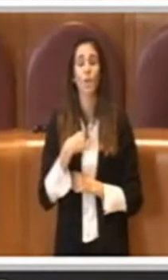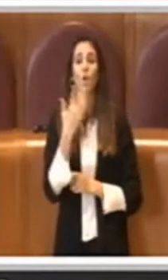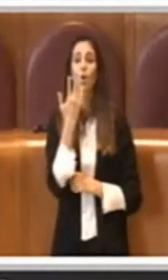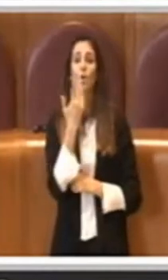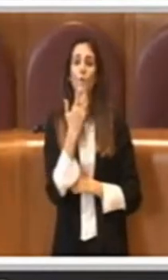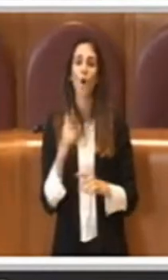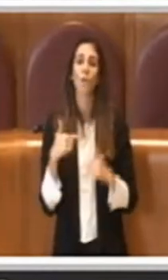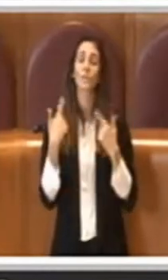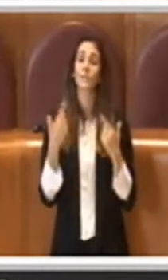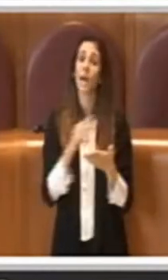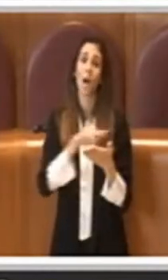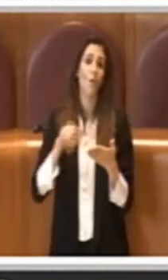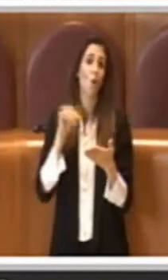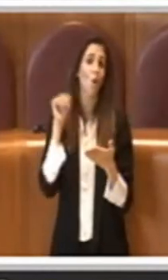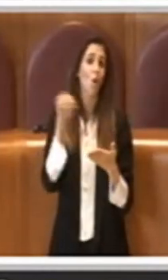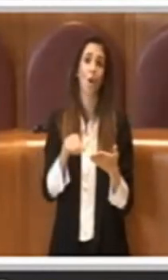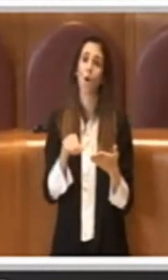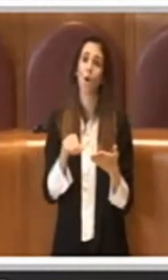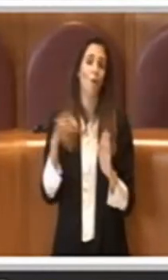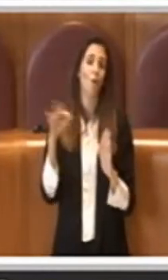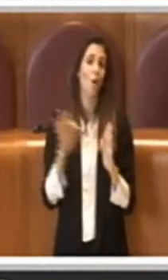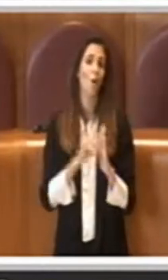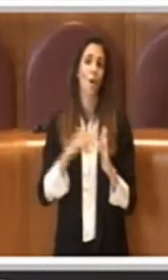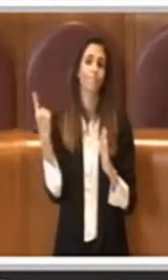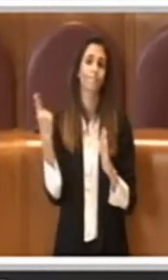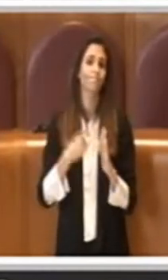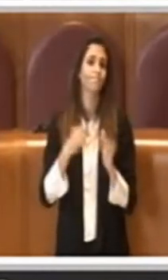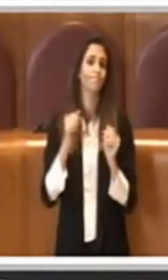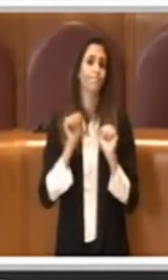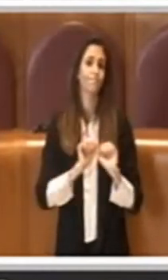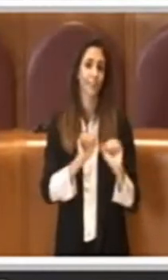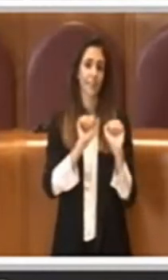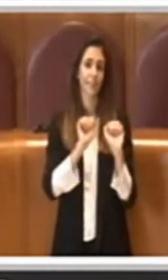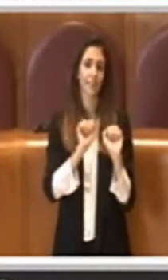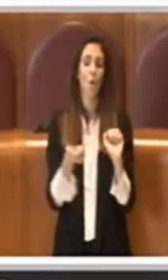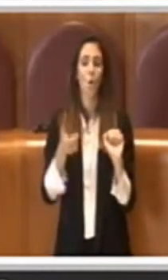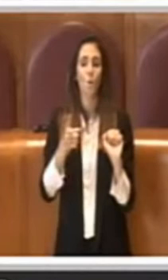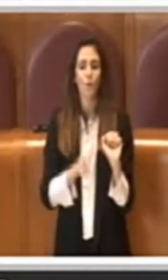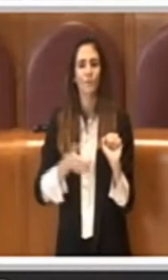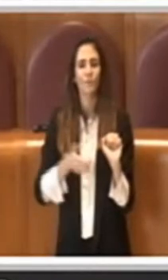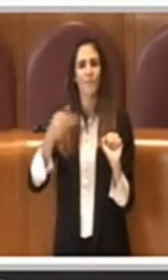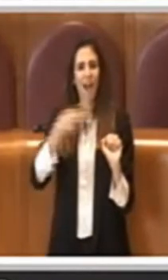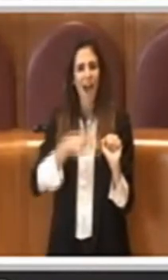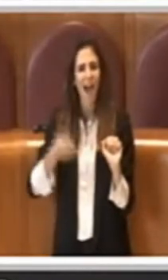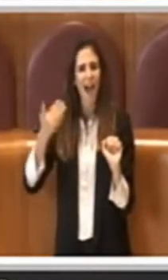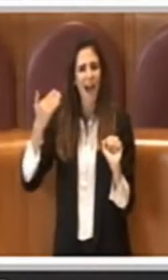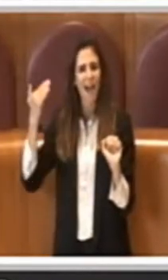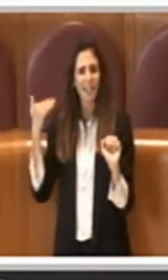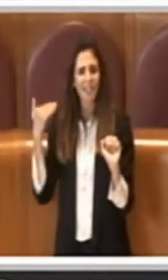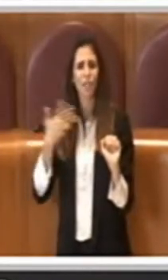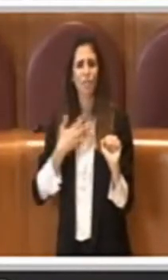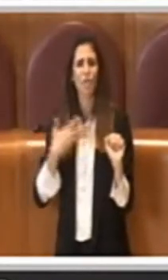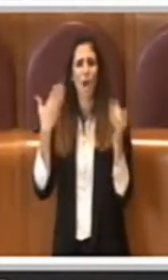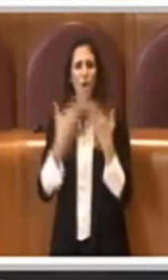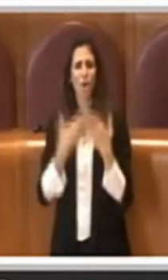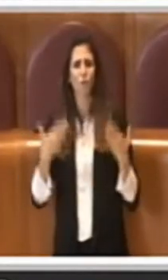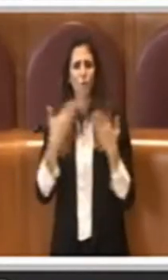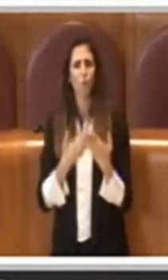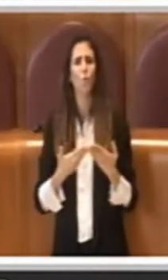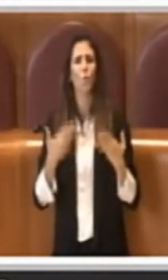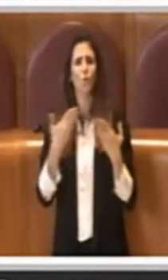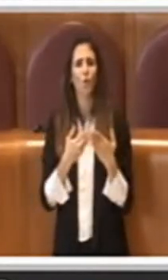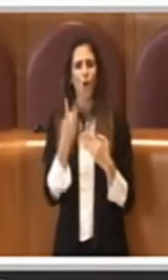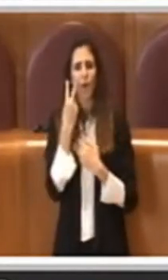contrario, purtroppo, a questo ordine del giorno perché vi è stato uno studio anni fa sul supporto appunto